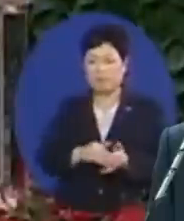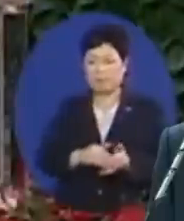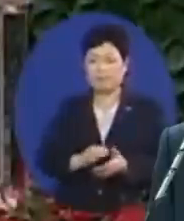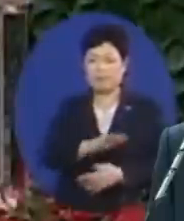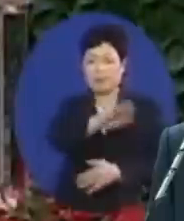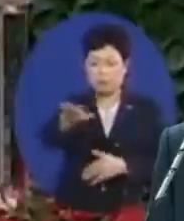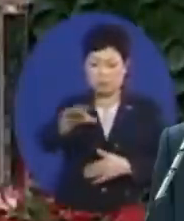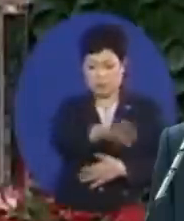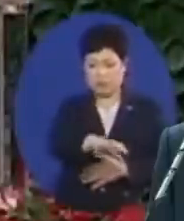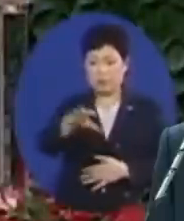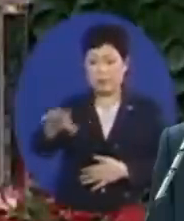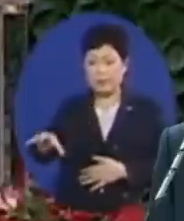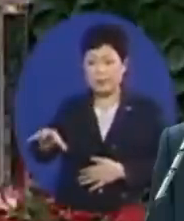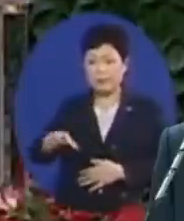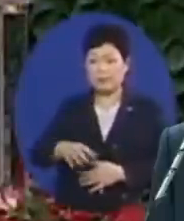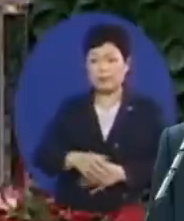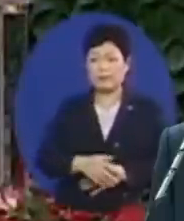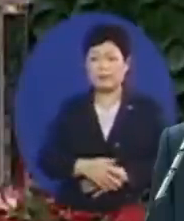우리 주변에